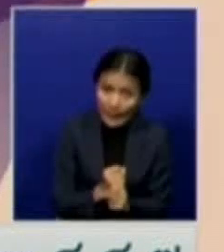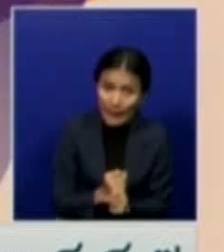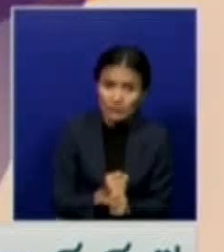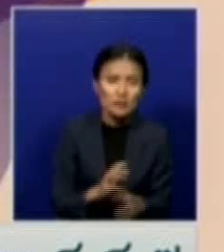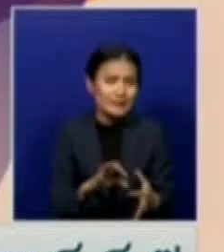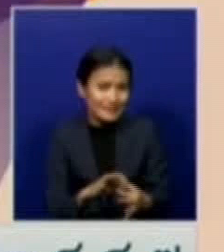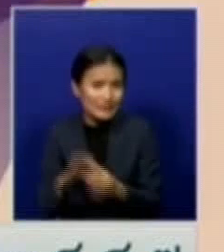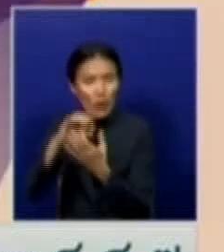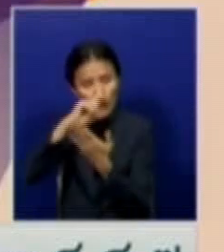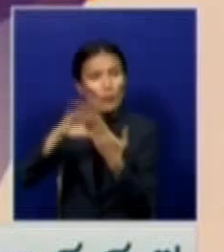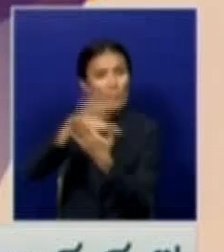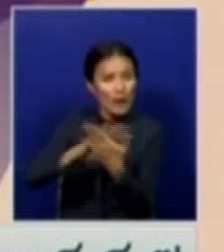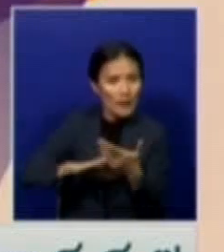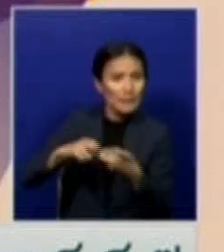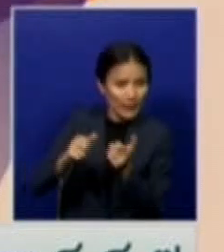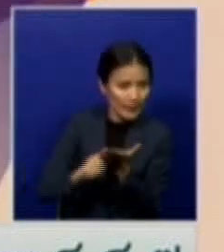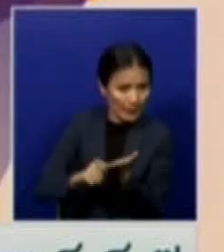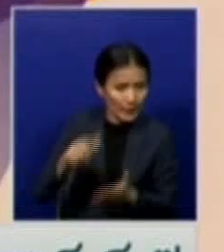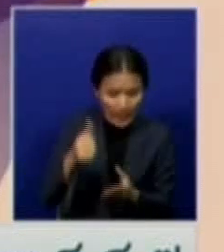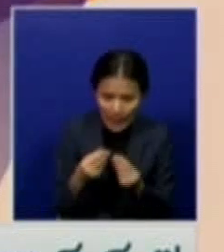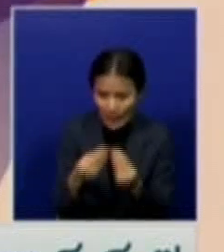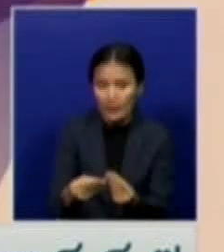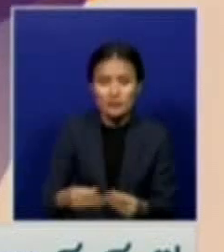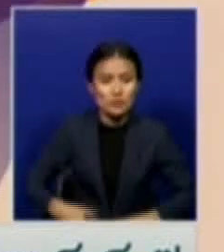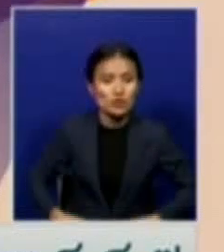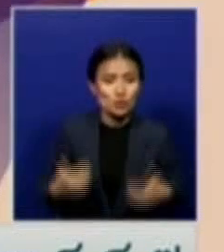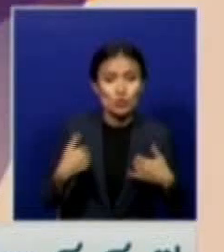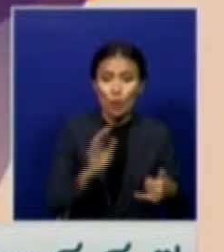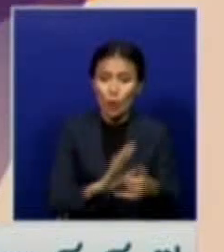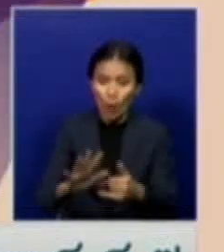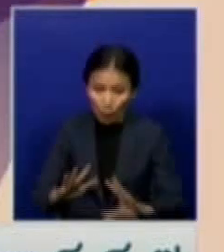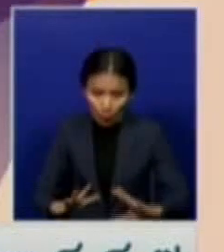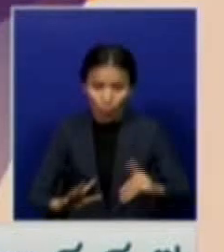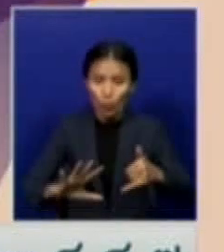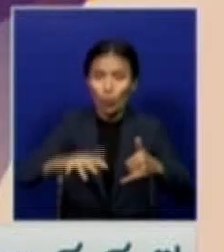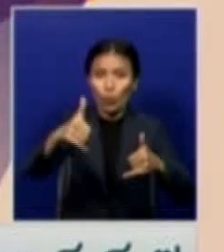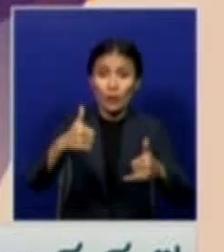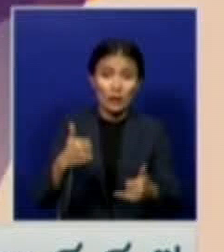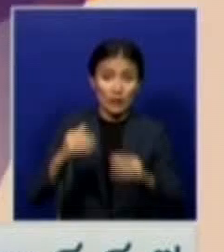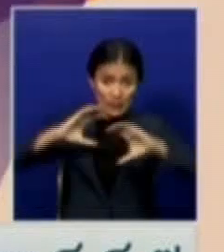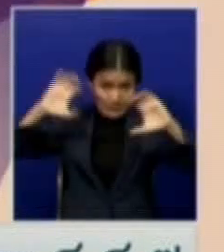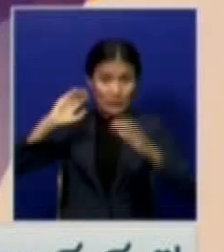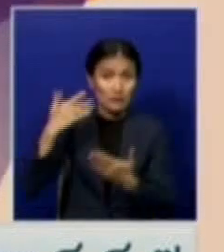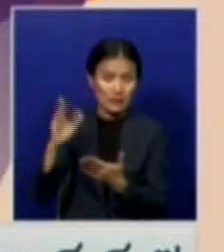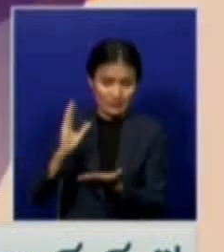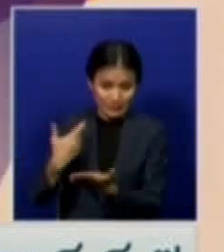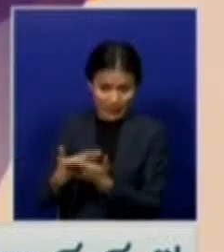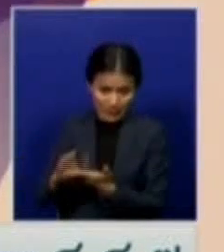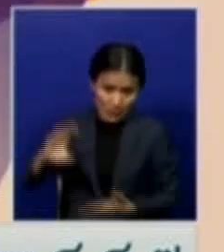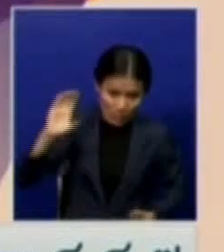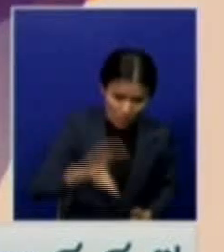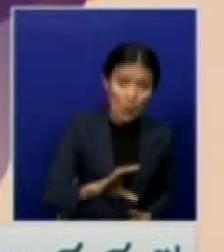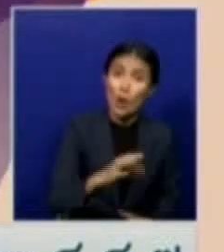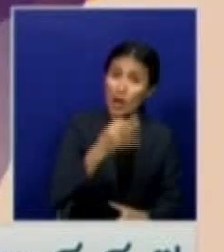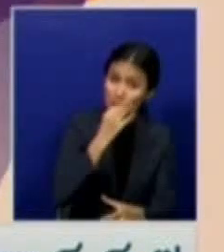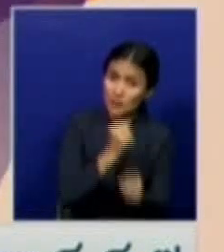ที่บอร์ดการท่าอากาศยานเนี่ยไปมีมาตรการปรับลดค่าตอบแทนให้กับผู้ประกอบการสินค้าปลอดภาษีในสนามบินอะไรอย่างนี้เป็นต้นเลยนะฮะบอกว่าเป็น